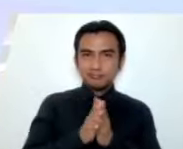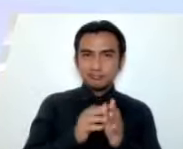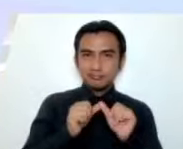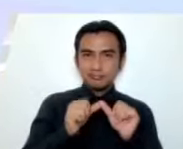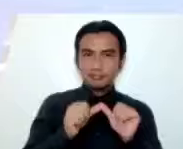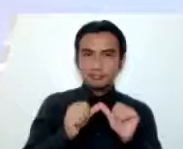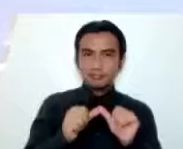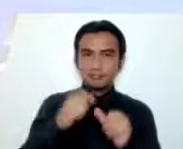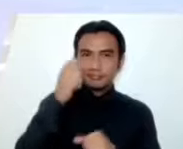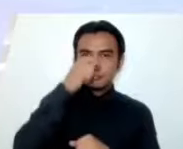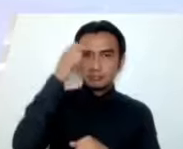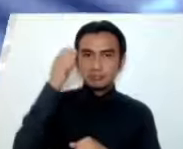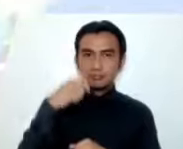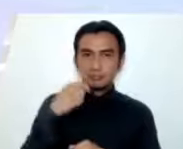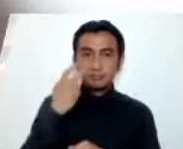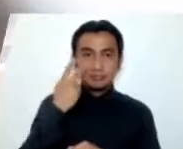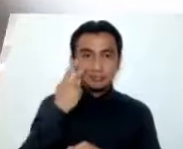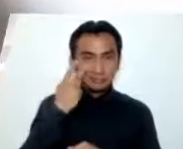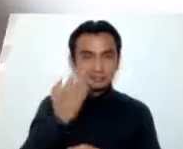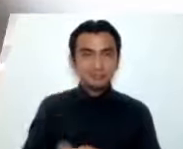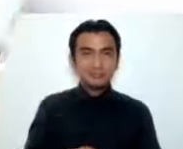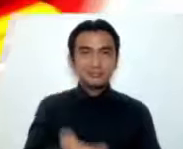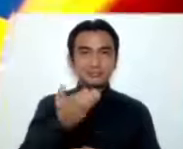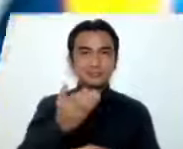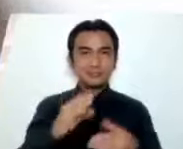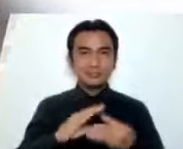yan sa report ni Ian Cruz.